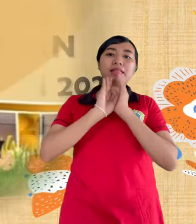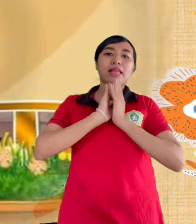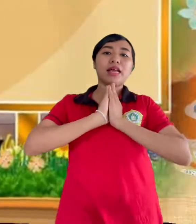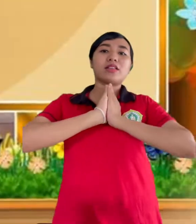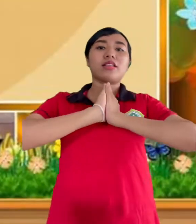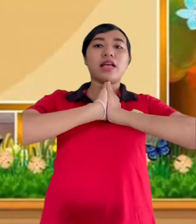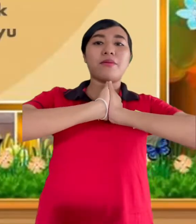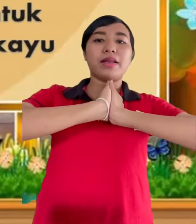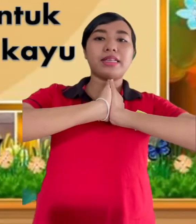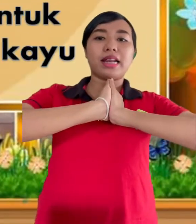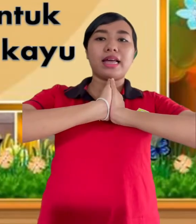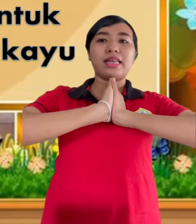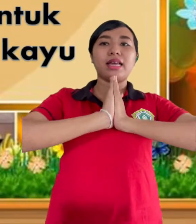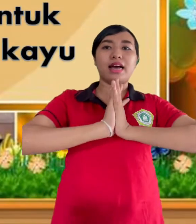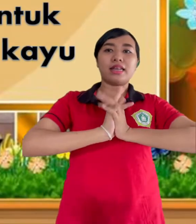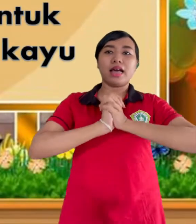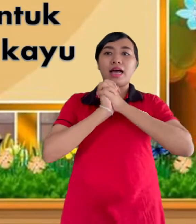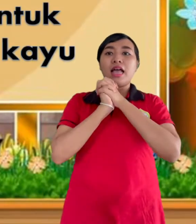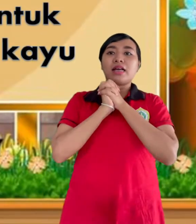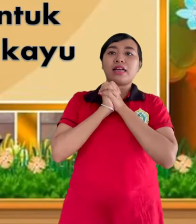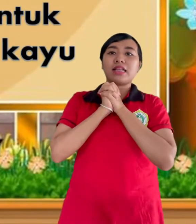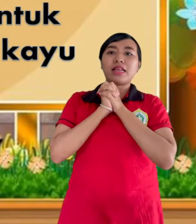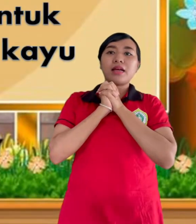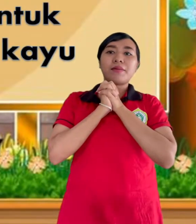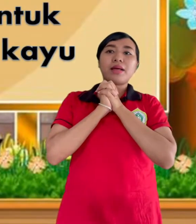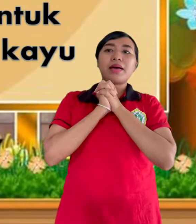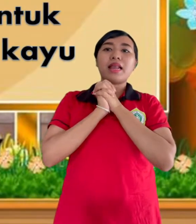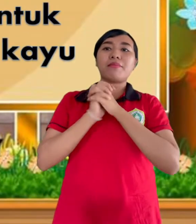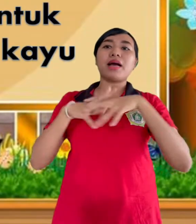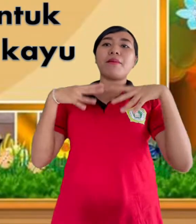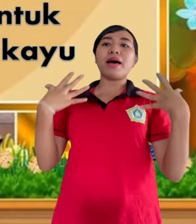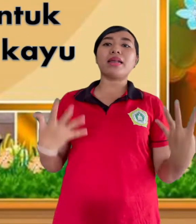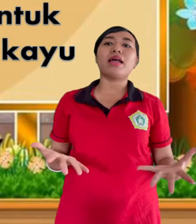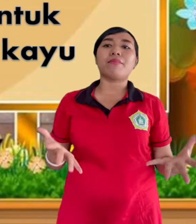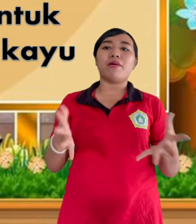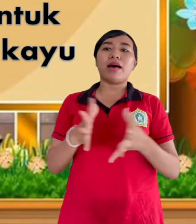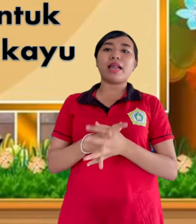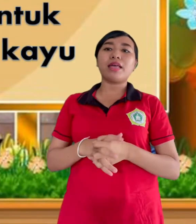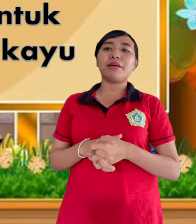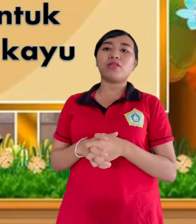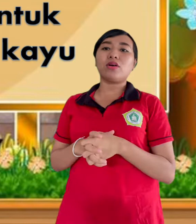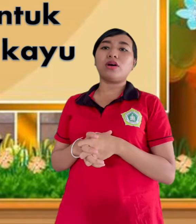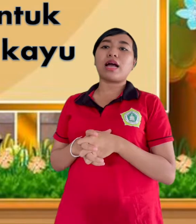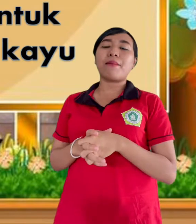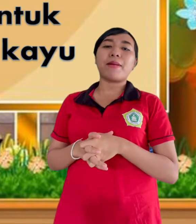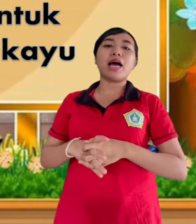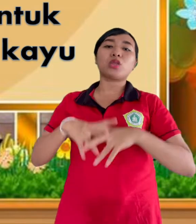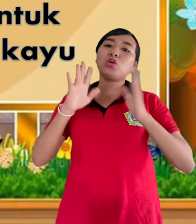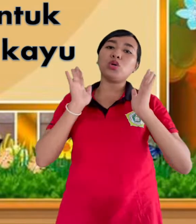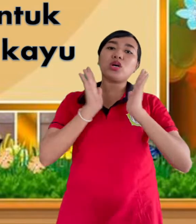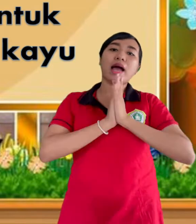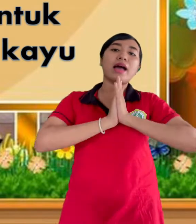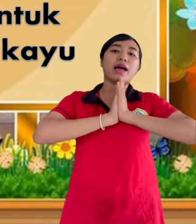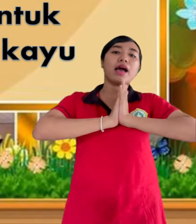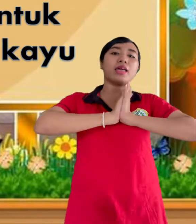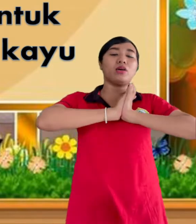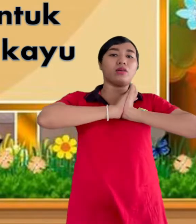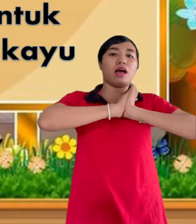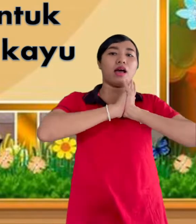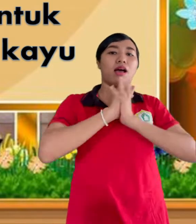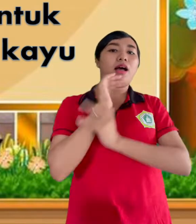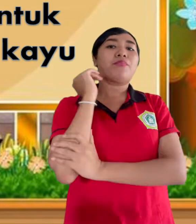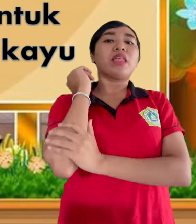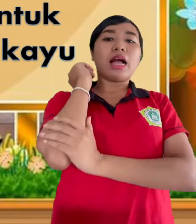3 materi atau 3 pembelajaran lagi ya. Nah, kegiatan yang pertama adalah menggambar dan mewarnai bentuk kapak tukang